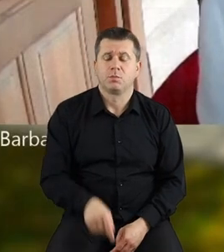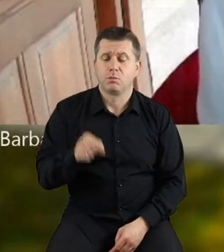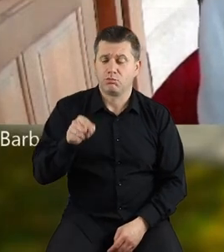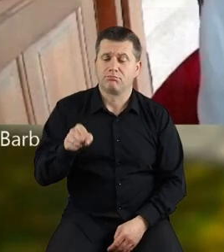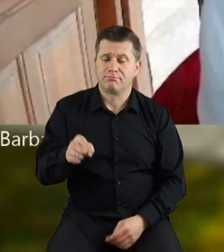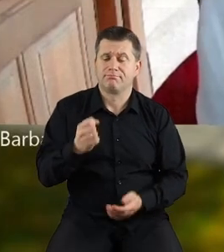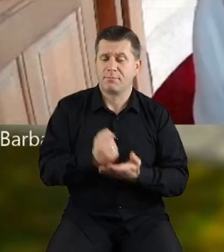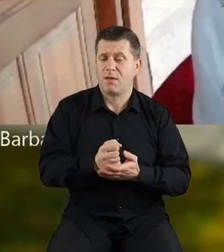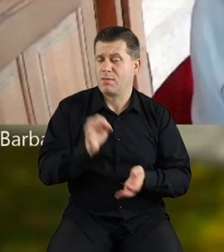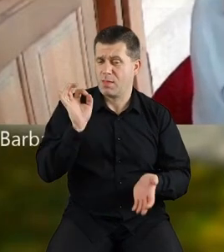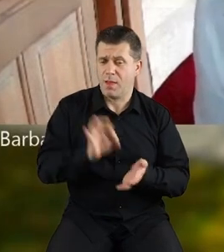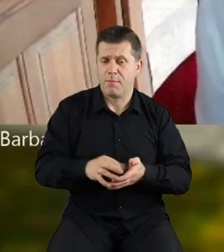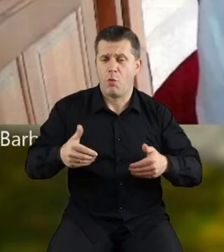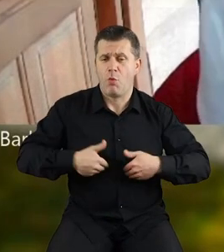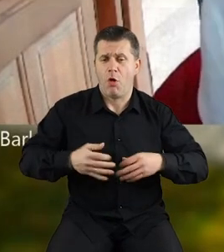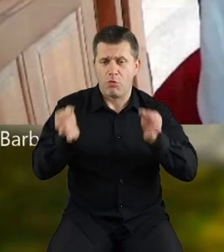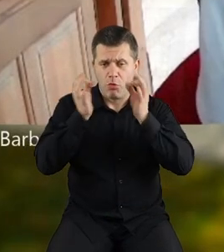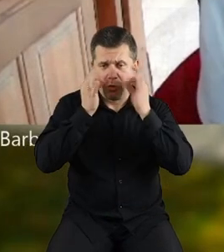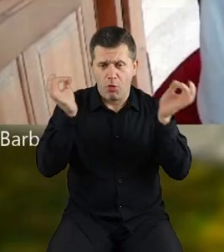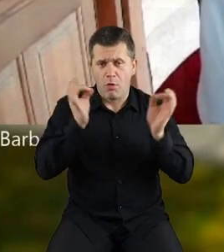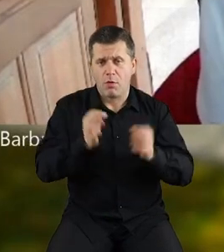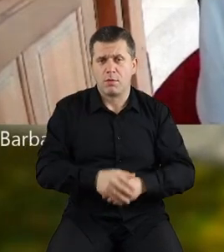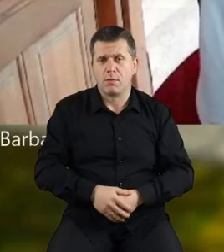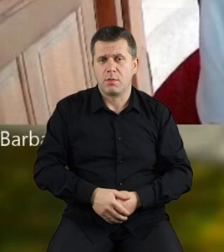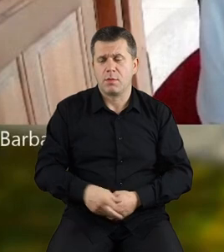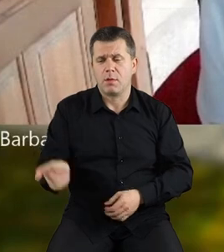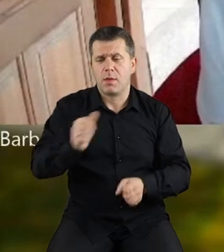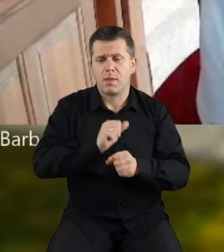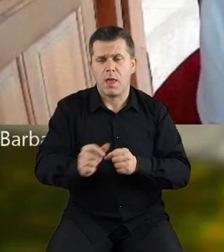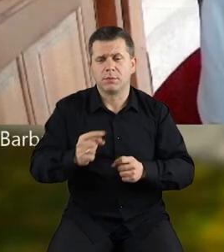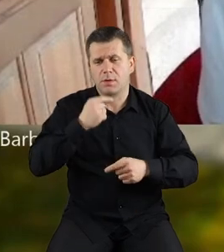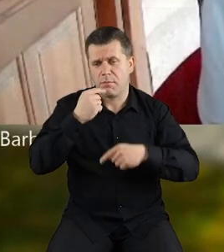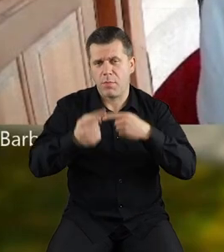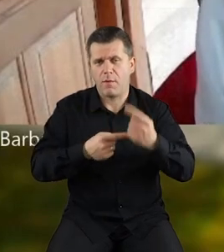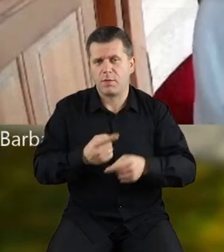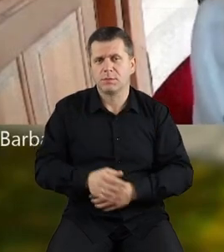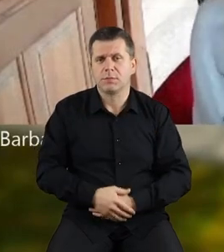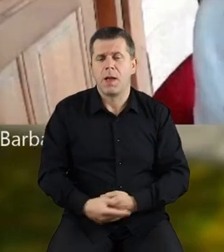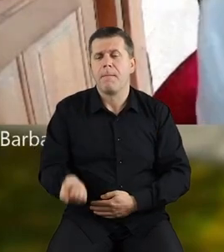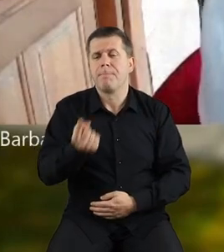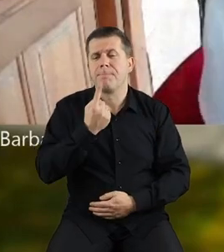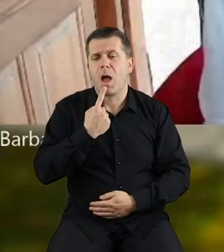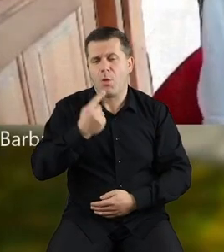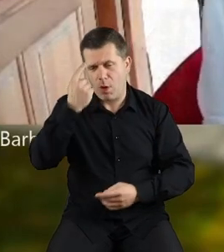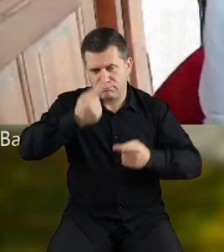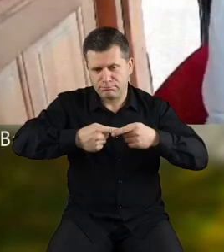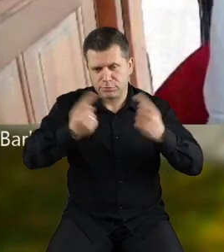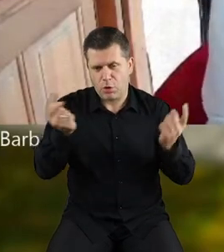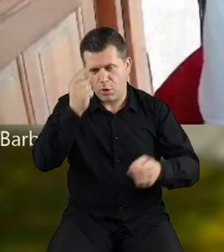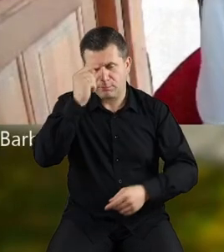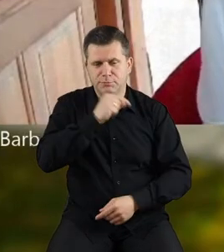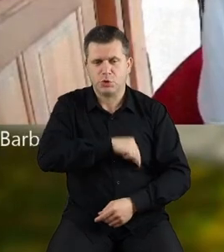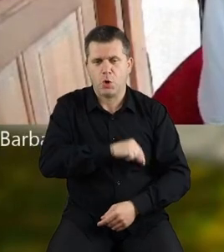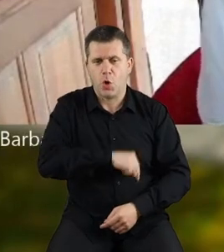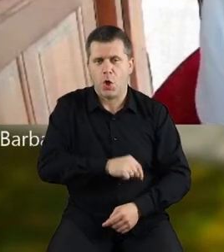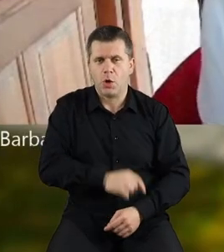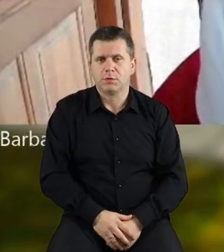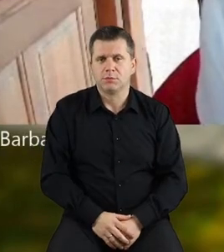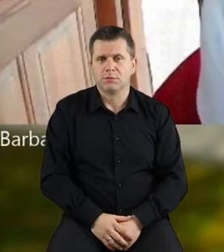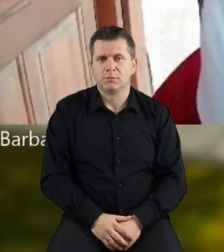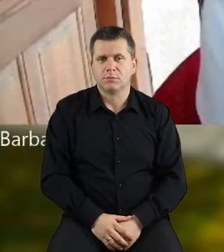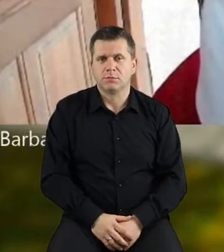I tutaj pod tym względem na pewno Błona Kotka jest powieścią mało przekonującą